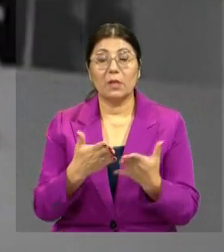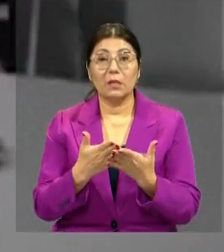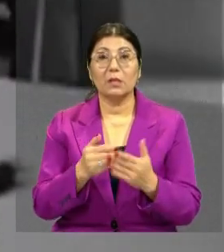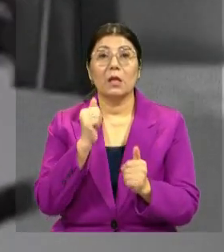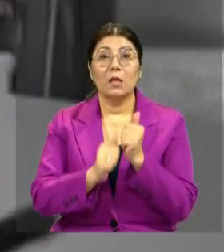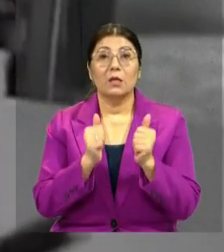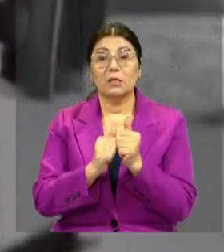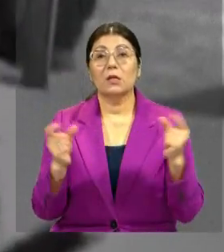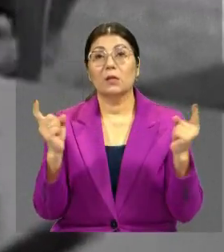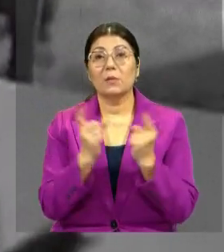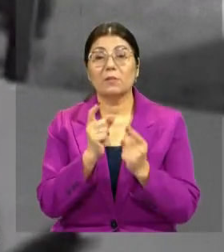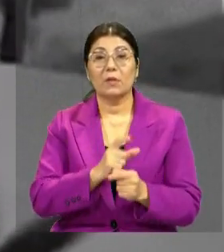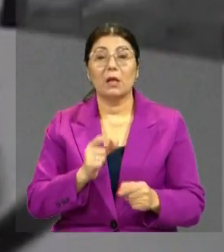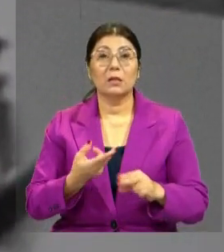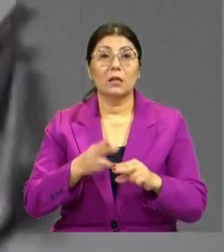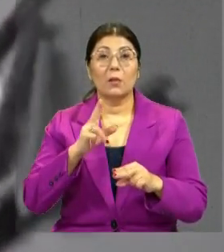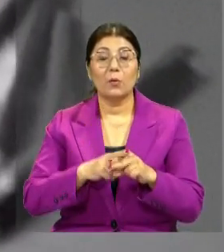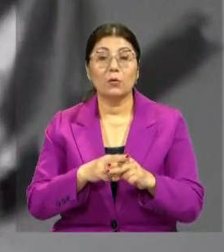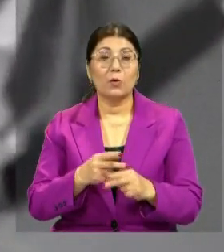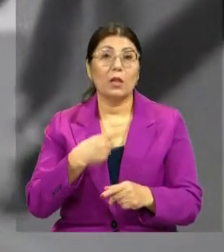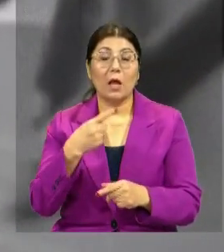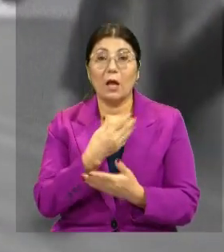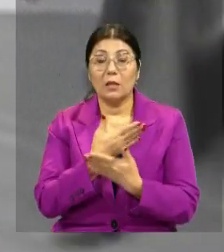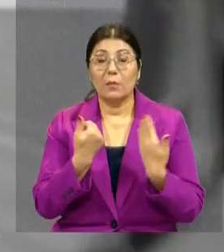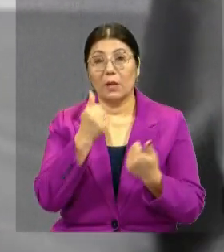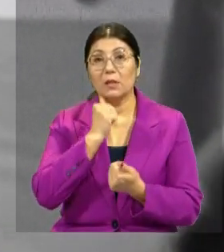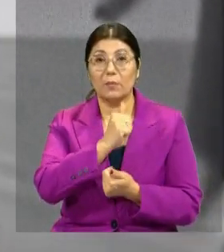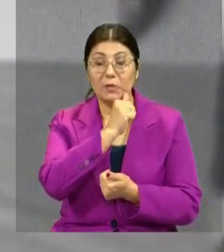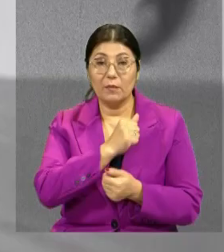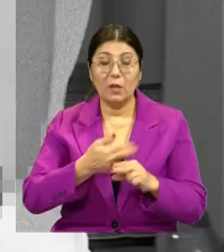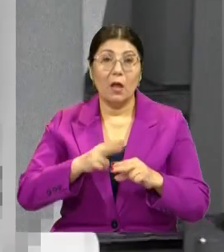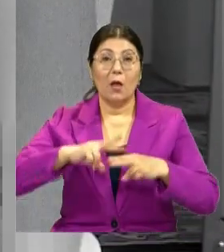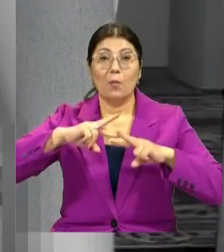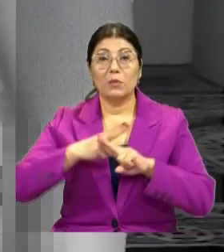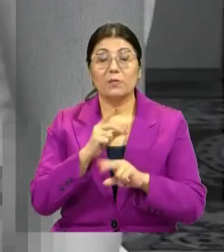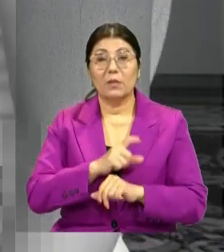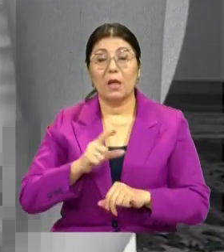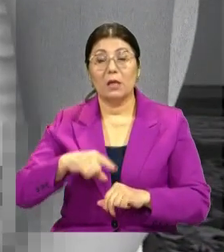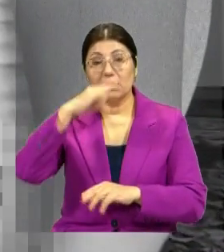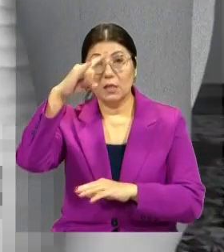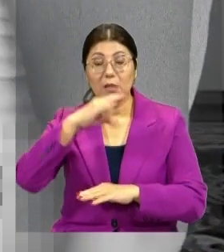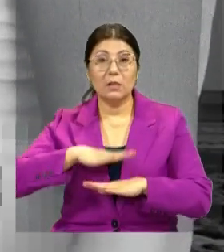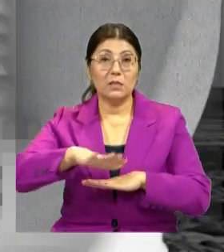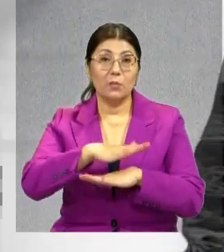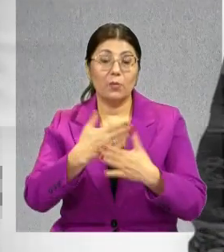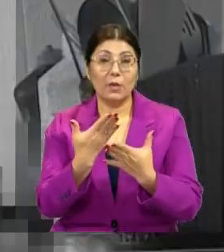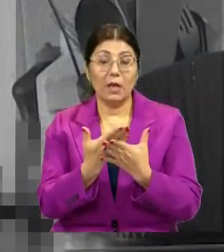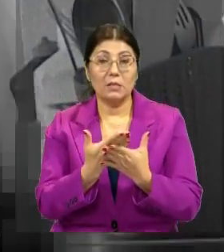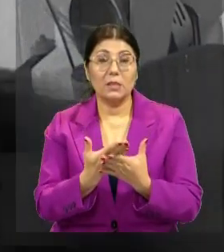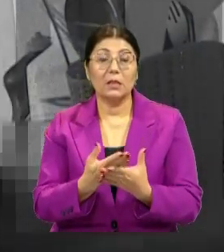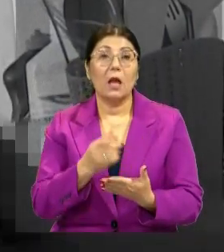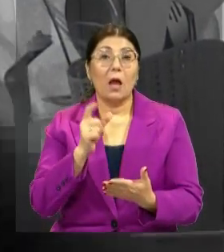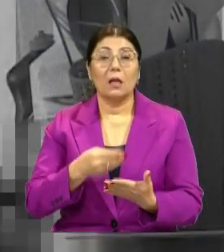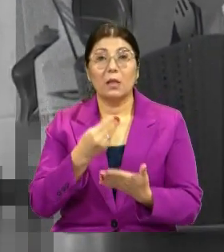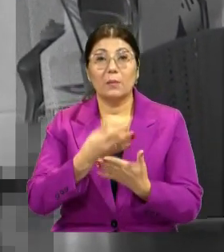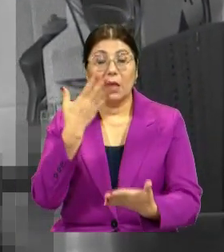жиі кездеседі. Талай адамдар бұл туралы ашық айтпайды, немесе айтуға қорқады. Бұл дұрыс емес. Қазақстан Республикасының конституциясында адамның қадір-қасиетіне